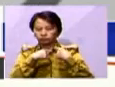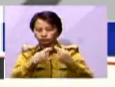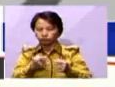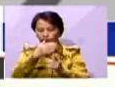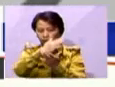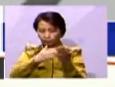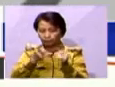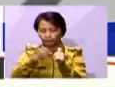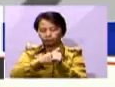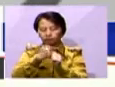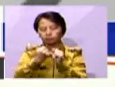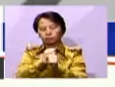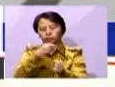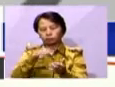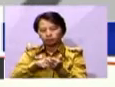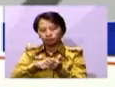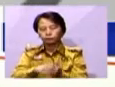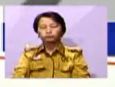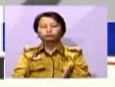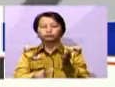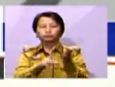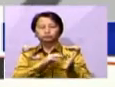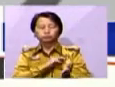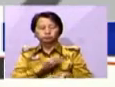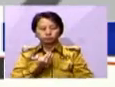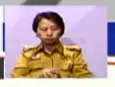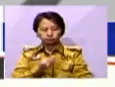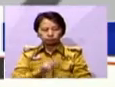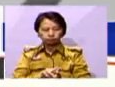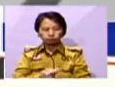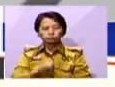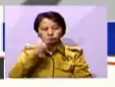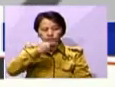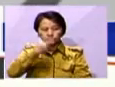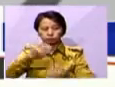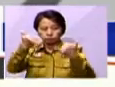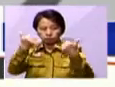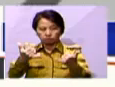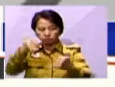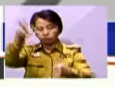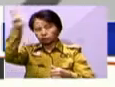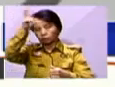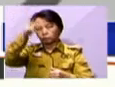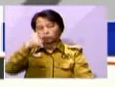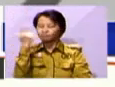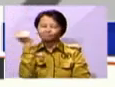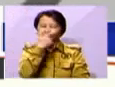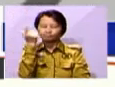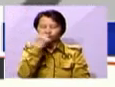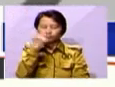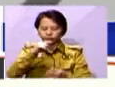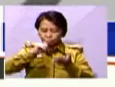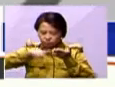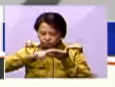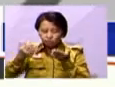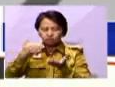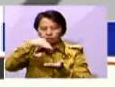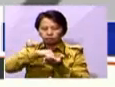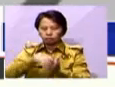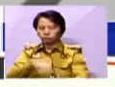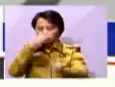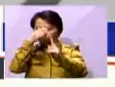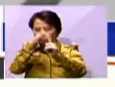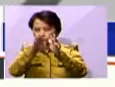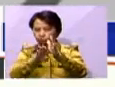sejak separuh pertama tahun ini. Timbalan Menteri Keuangan Dato' Osman Aziz berkata setakat ini kerajaan tidak berhasrat untuk menyemak semula